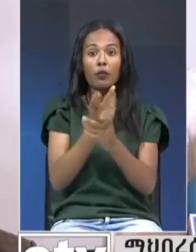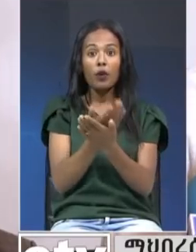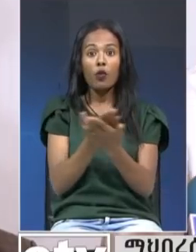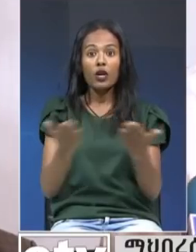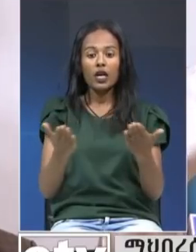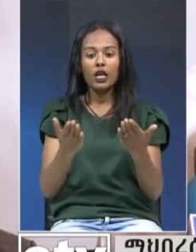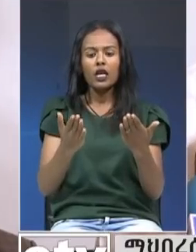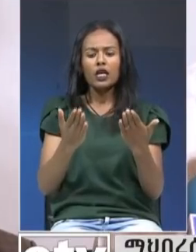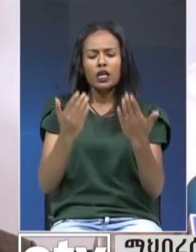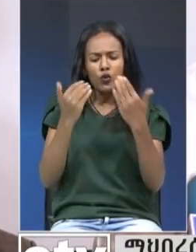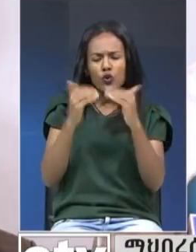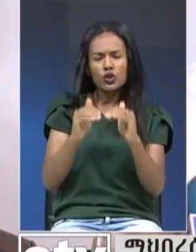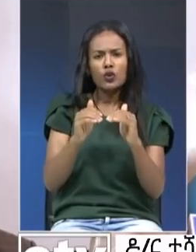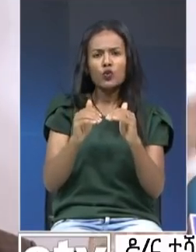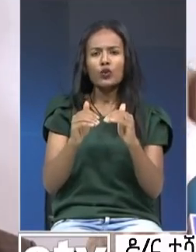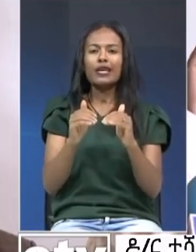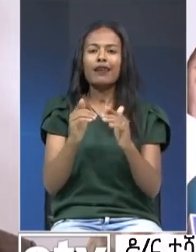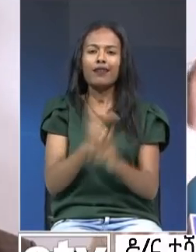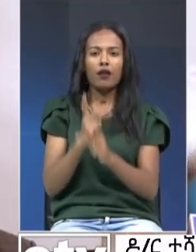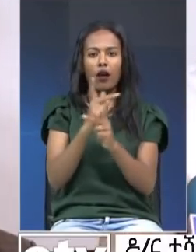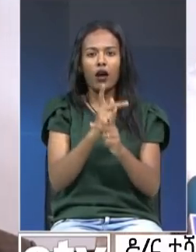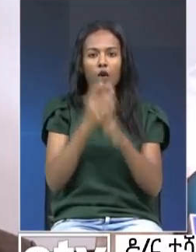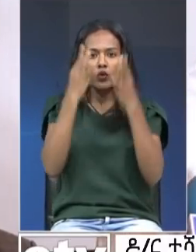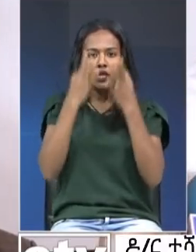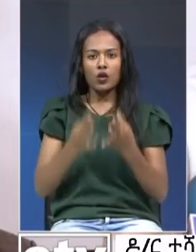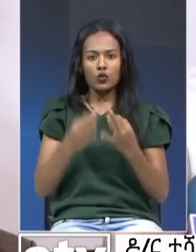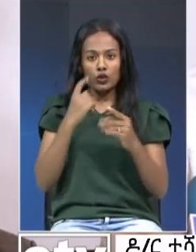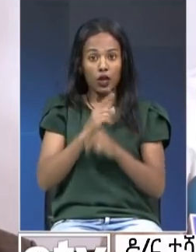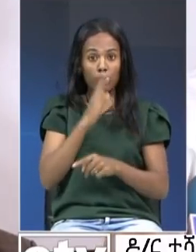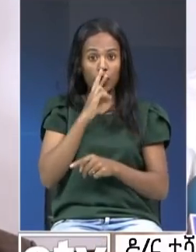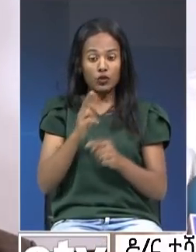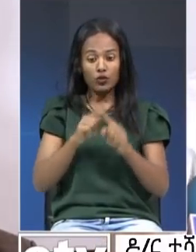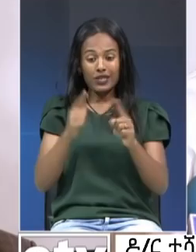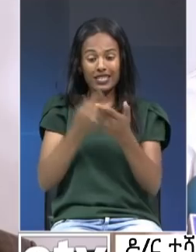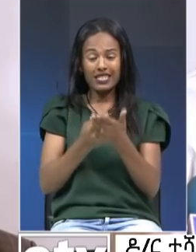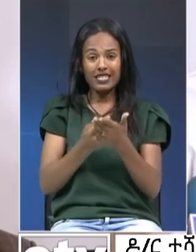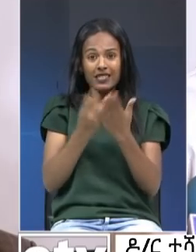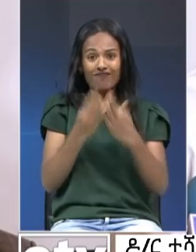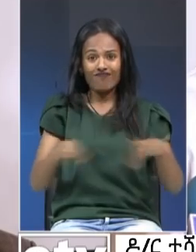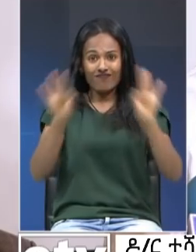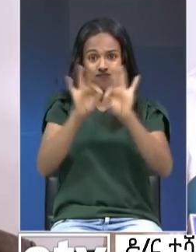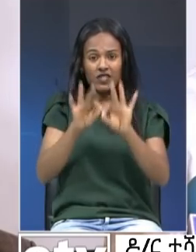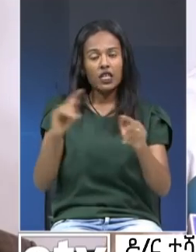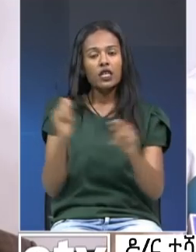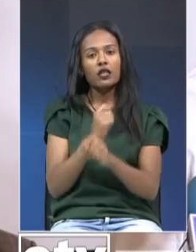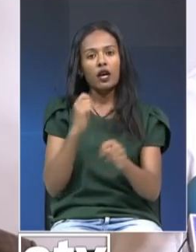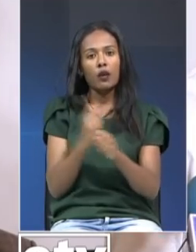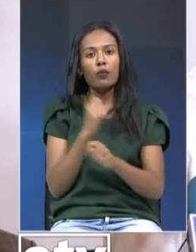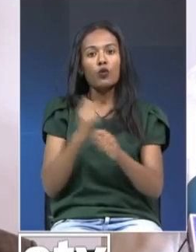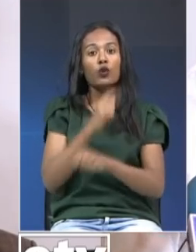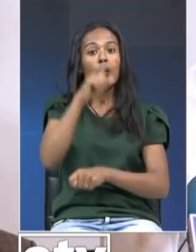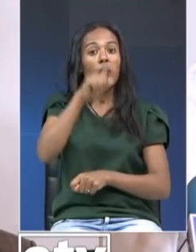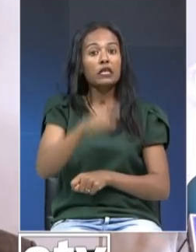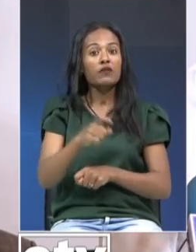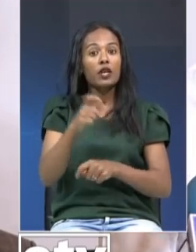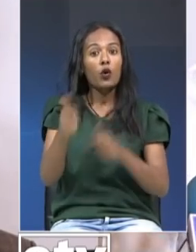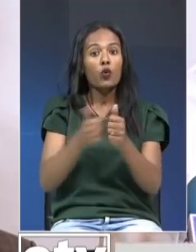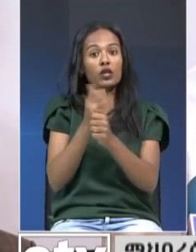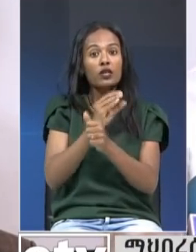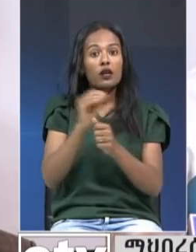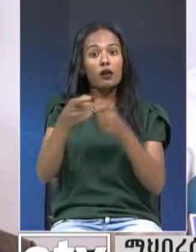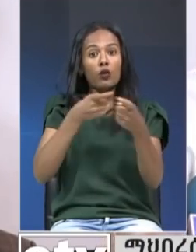የተወሰኑ የጥንቃቄ ውሳኔዎች ተገቢ ናቸው ግን እነዚህ ተገቢ እርምጃዎች እንዲተገበሩ የሚያስፈልገው ክትትልና